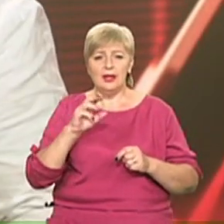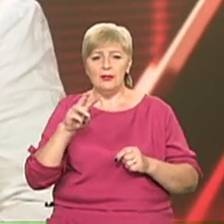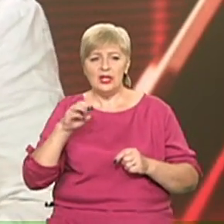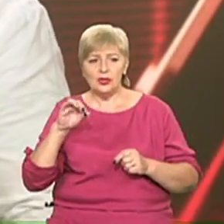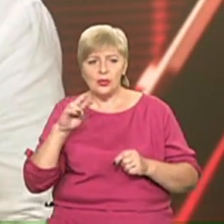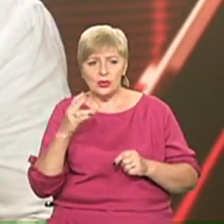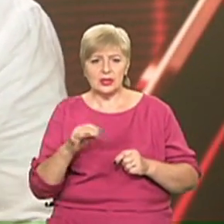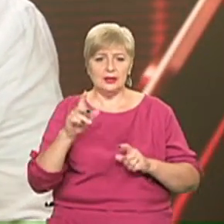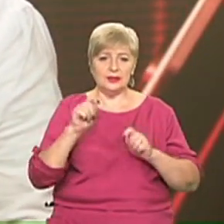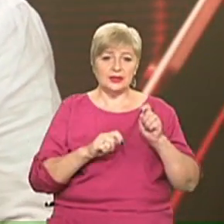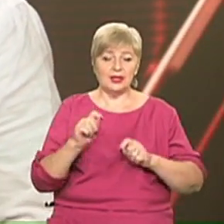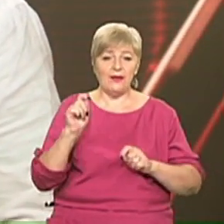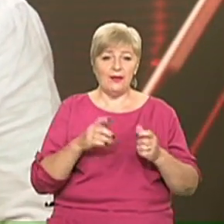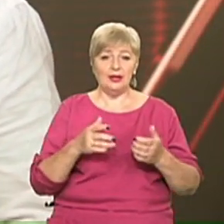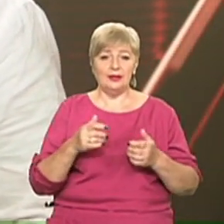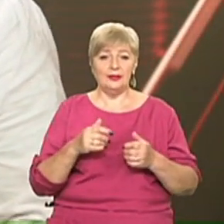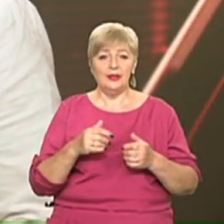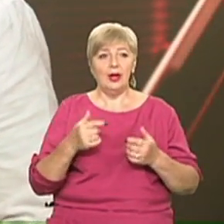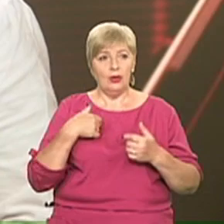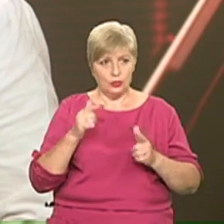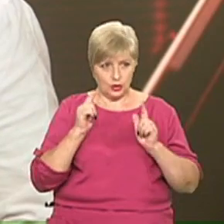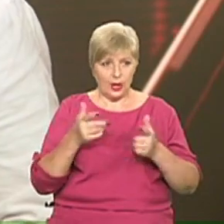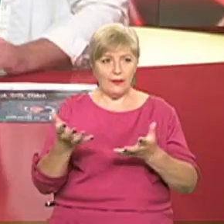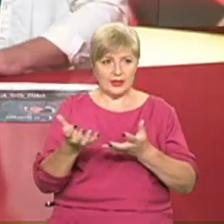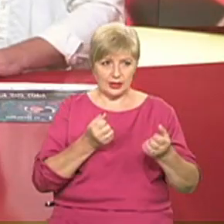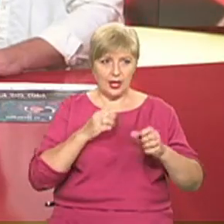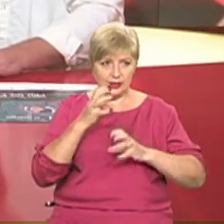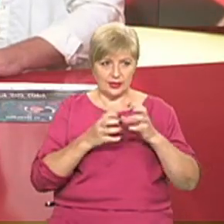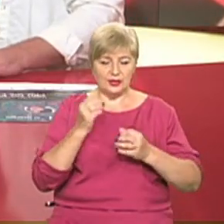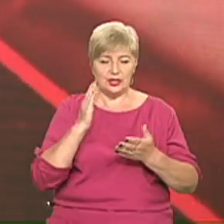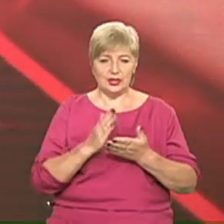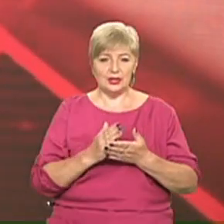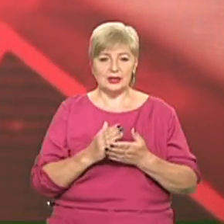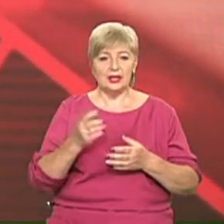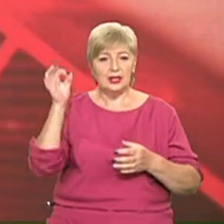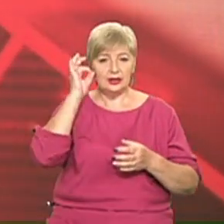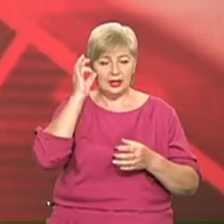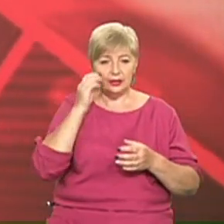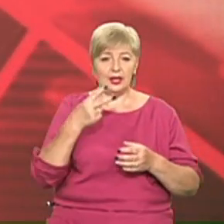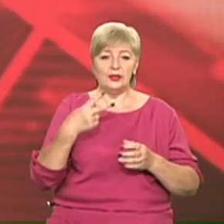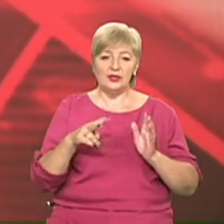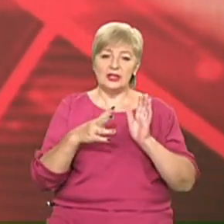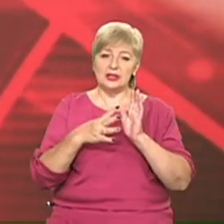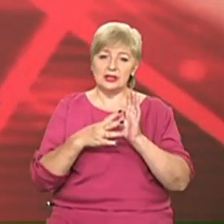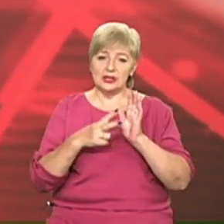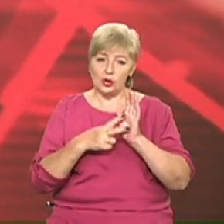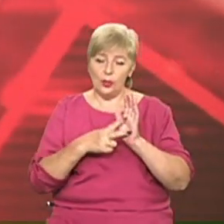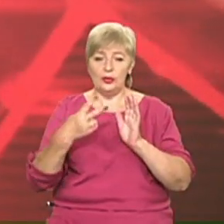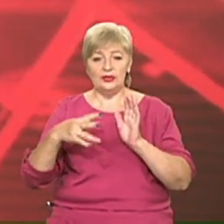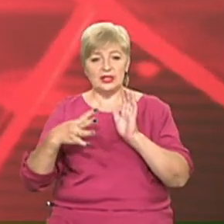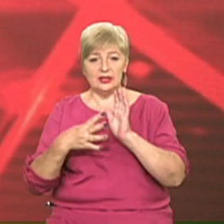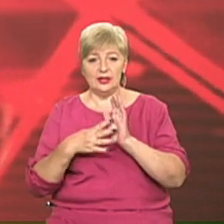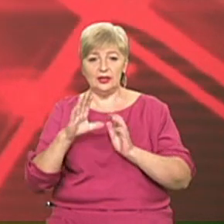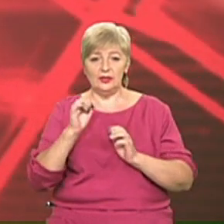фестивалю і так далі. І ми єдині, хто представляє Україну. Світове визнання вже є. Так. Дякуємо вам. Дякую вам. Нагадаємо, у Дніпрі з 27 по